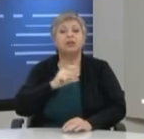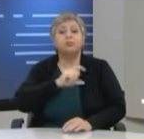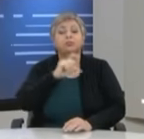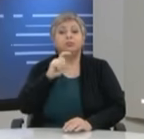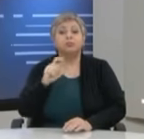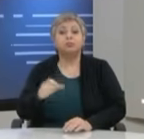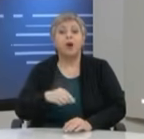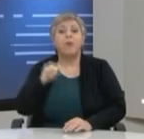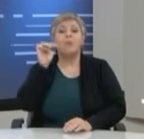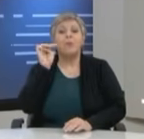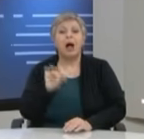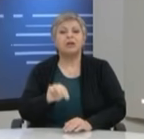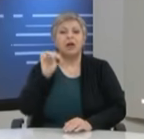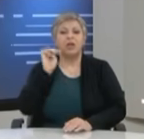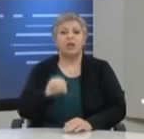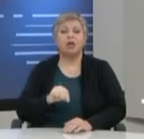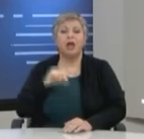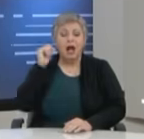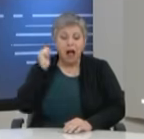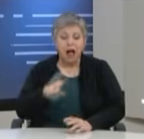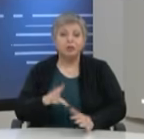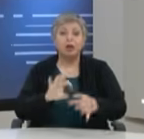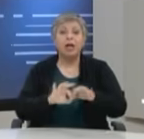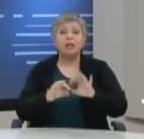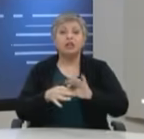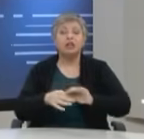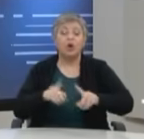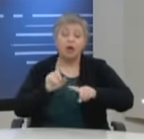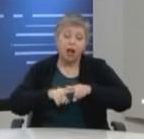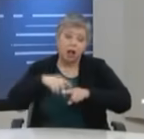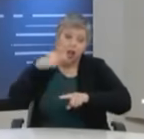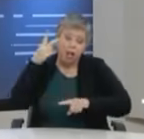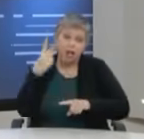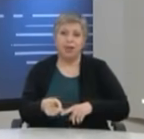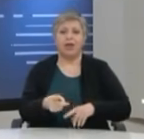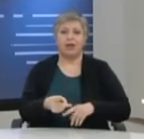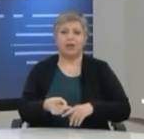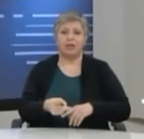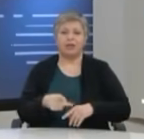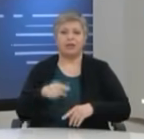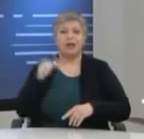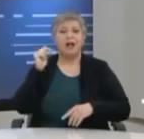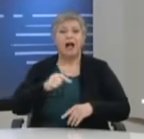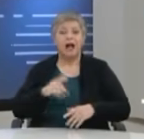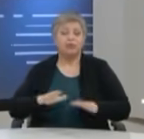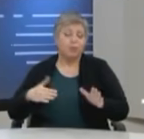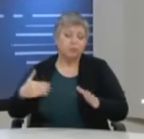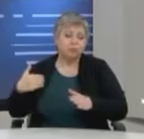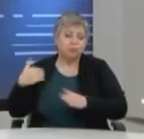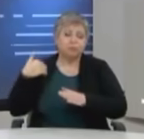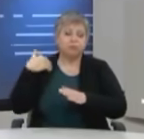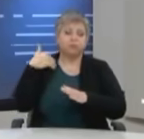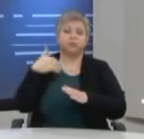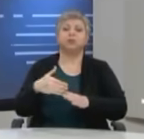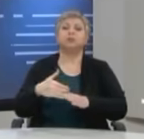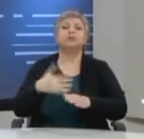είναι κομμάτι της ελληνικής ιστορίας. Είναι αναπόσπαστο τμήμα του εθνικού κορμού. Είναι ταυτισμένη με